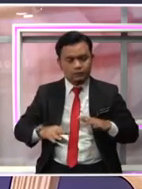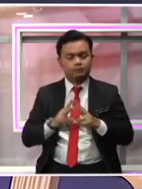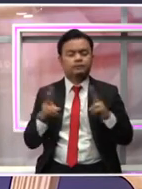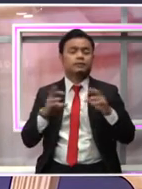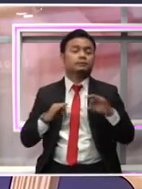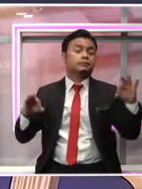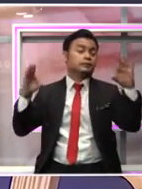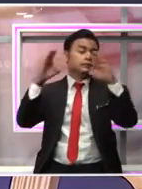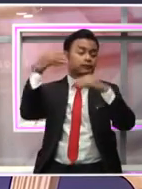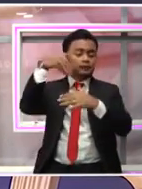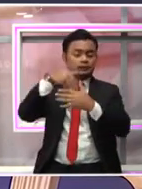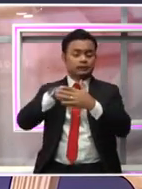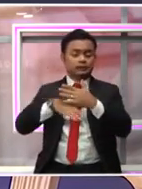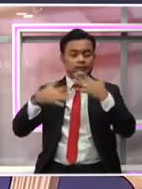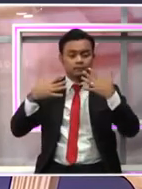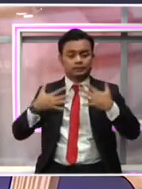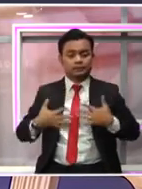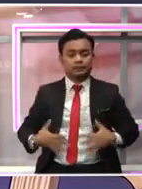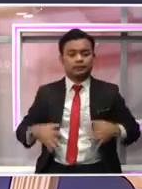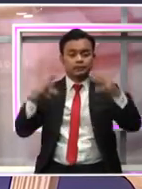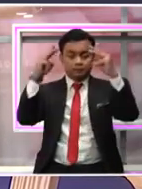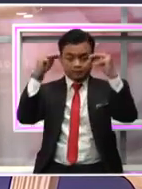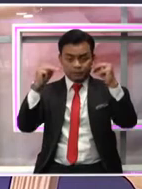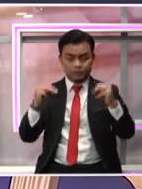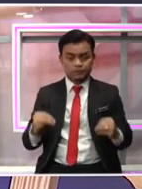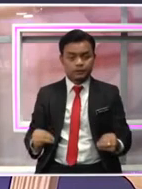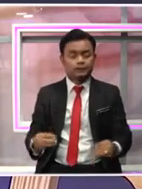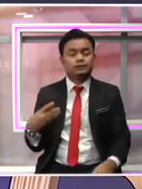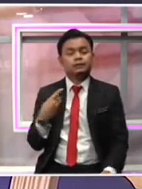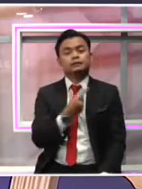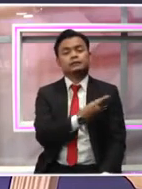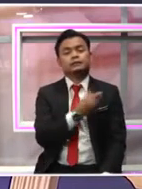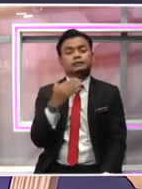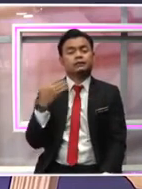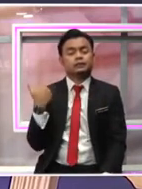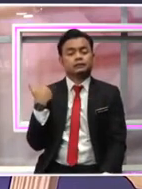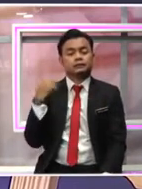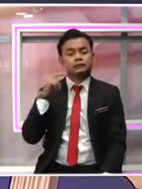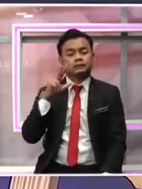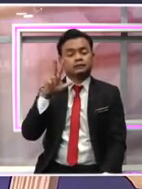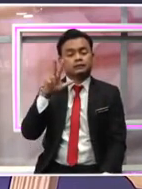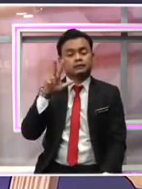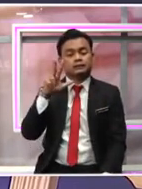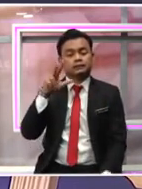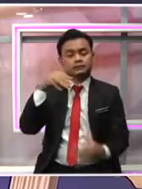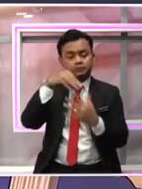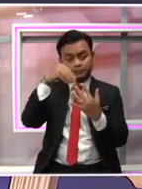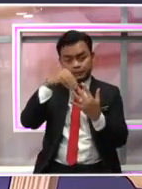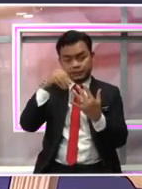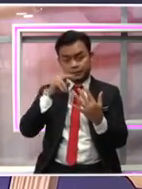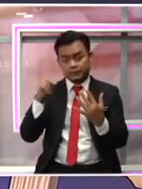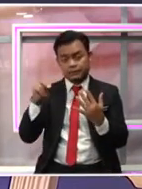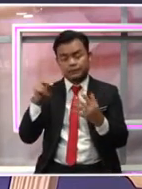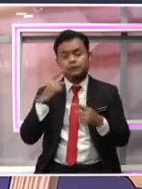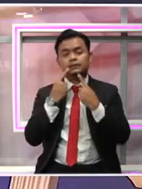pilihan jawaban jantung makanan dan juga otak kita belajar yakni